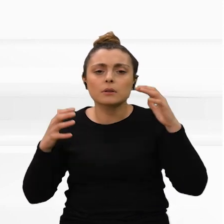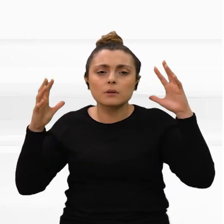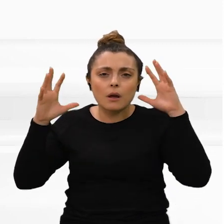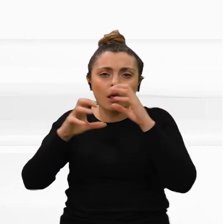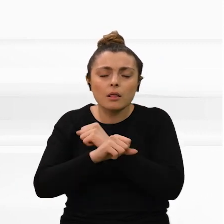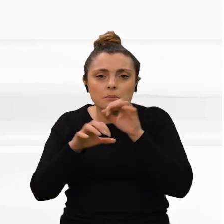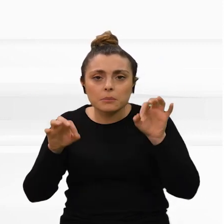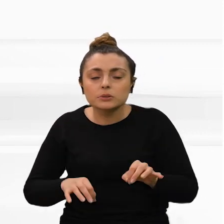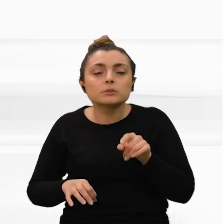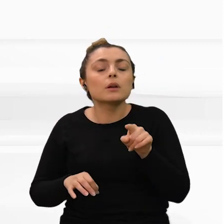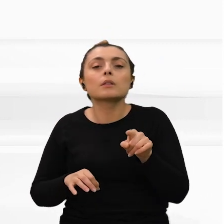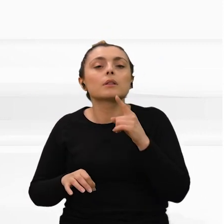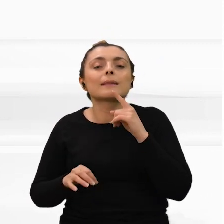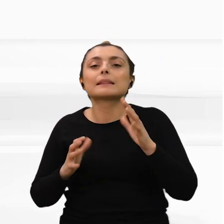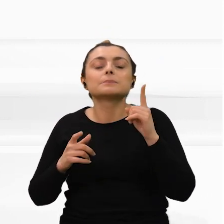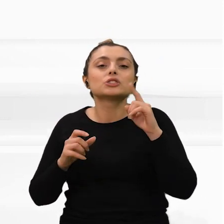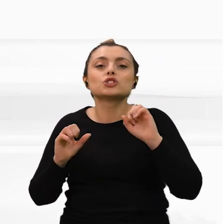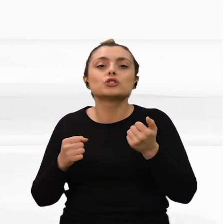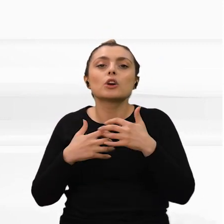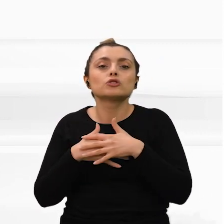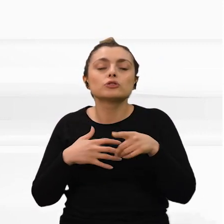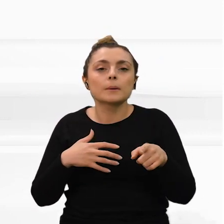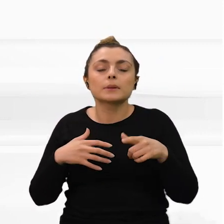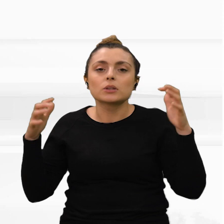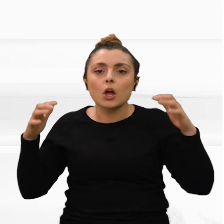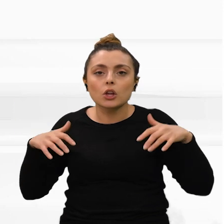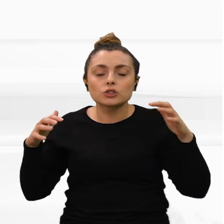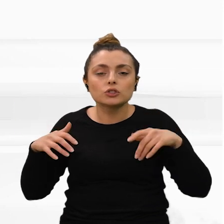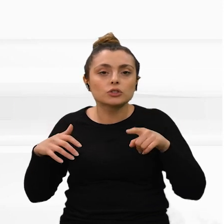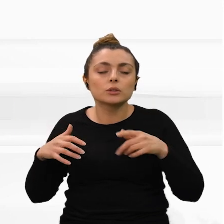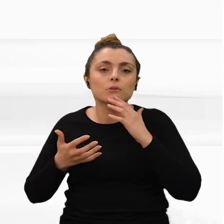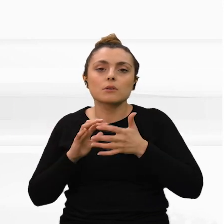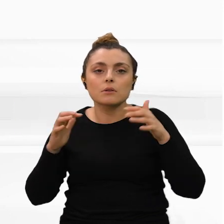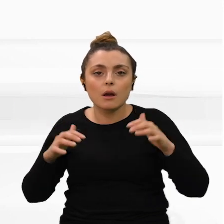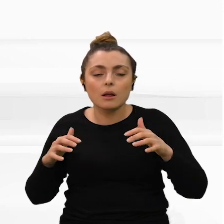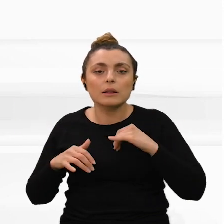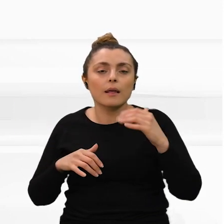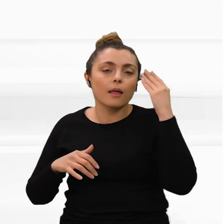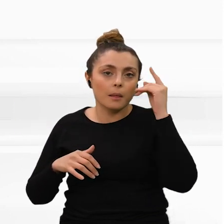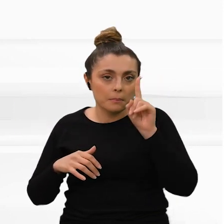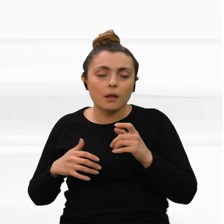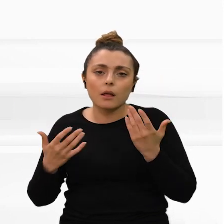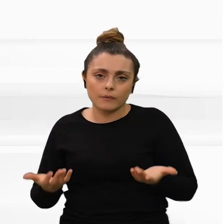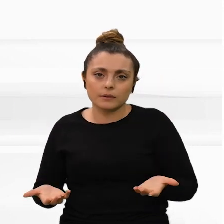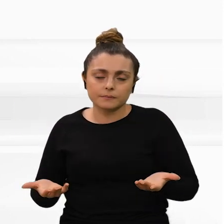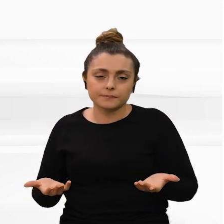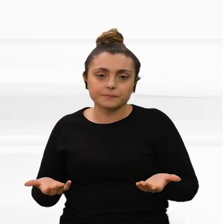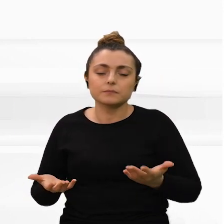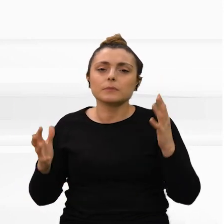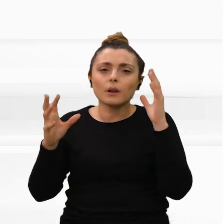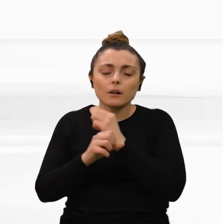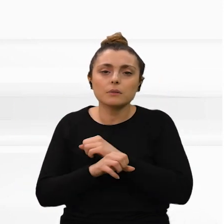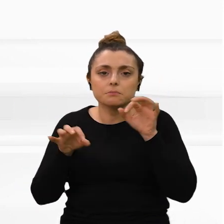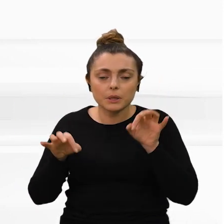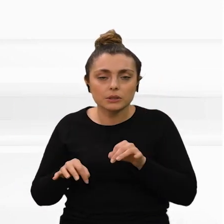karanlığında başlayan Bakın arkadaşlar nasıl bir Kış akşamı yağışlı Karlı yakın anlamlı mı Evet